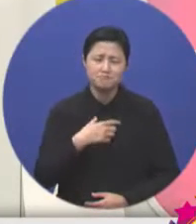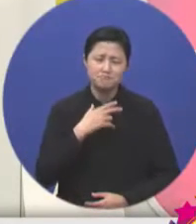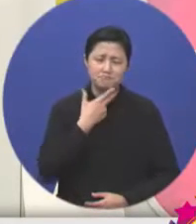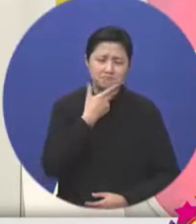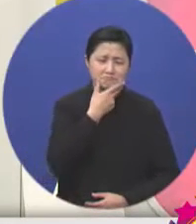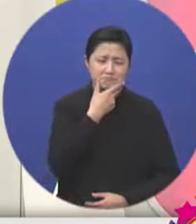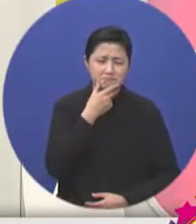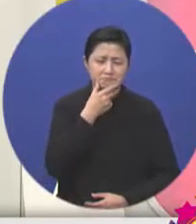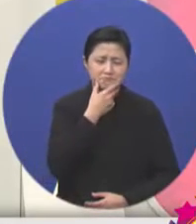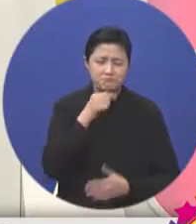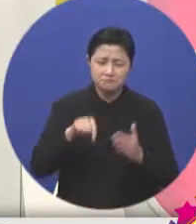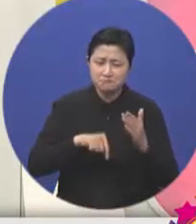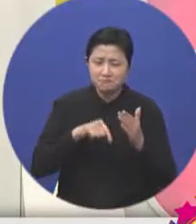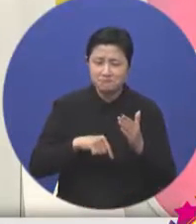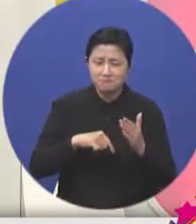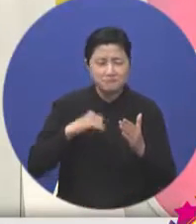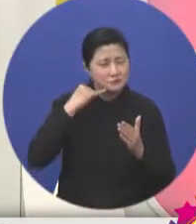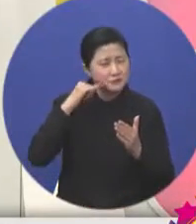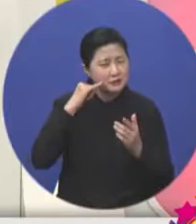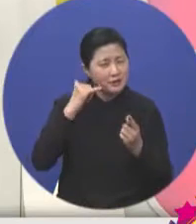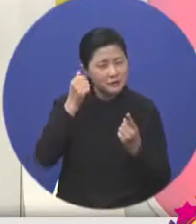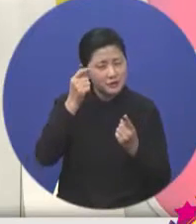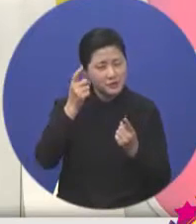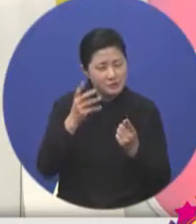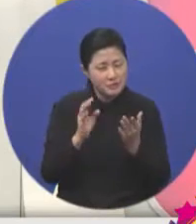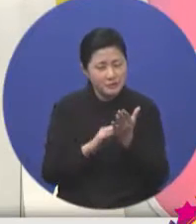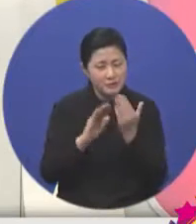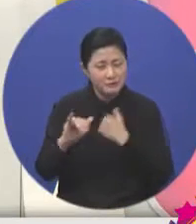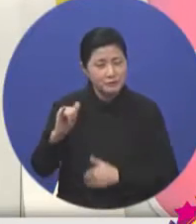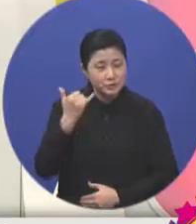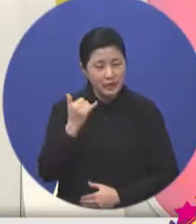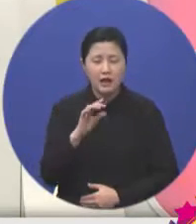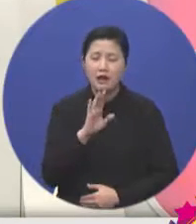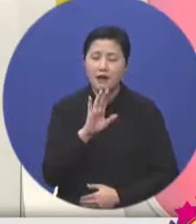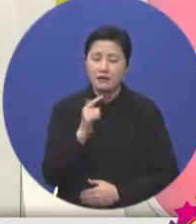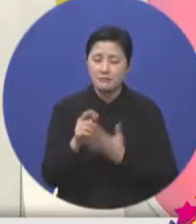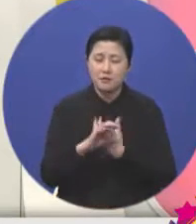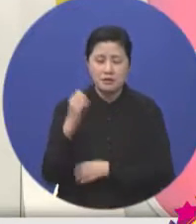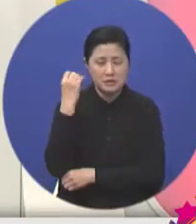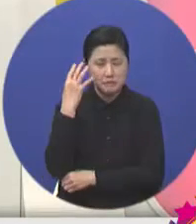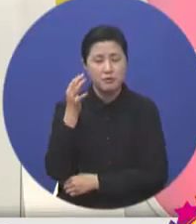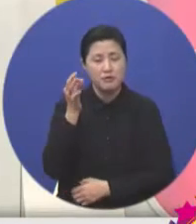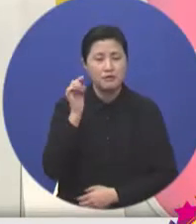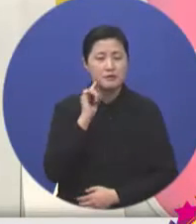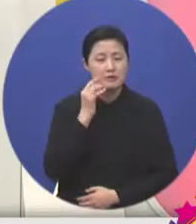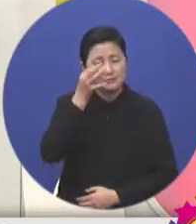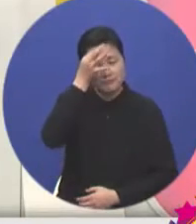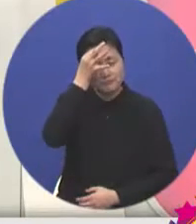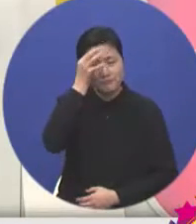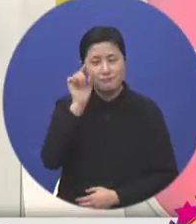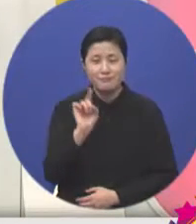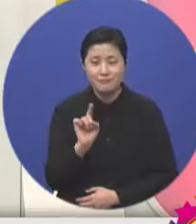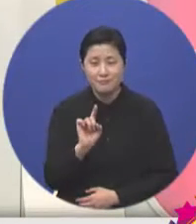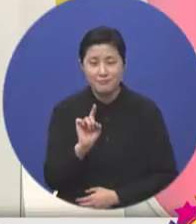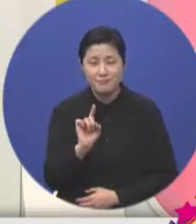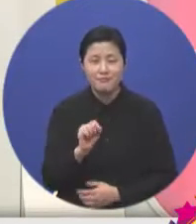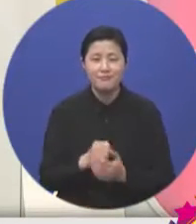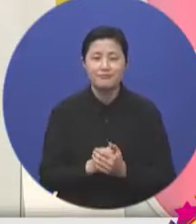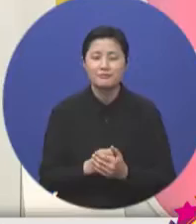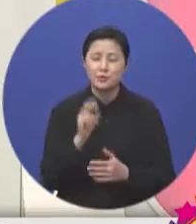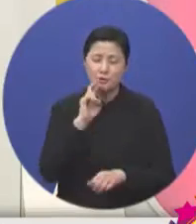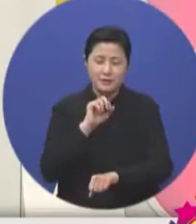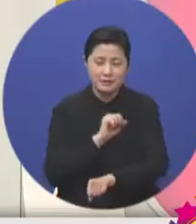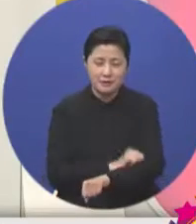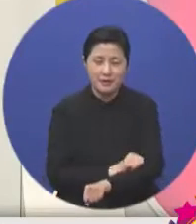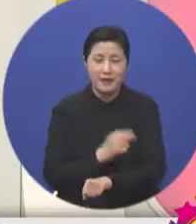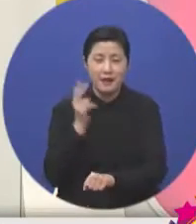그냥 속으로 한 100번 전화 주신 다음에 하신 건지 아니면 진짜 기본 실력이 좋으신 건지 노래를 너무 잘 하시는데요.